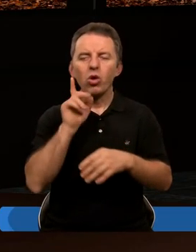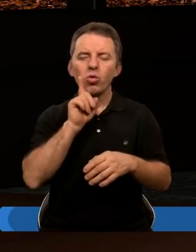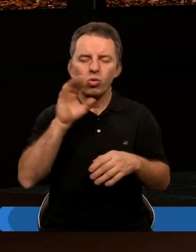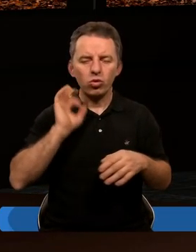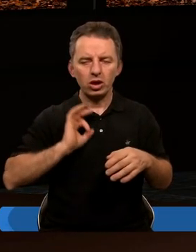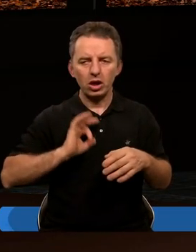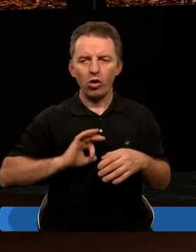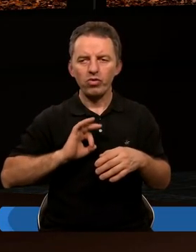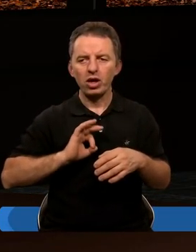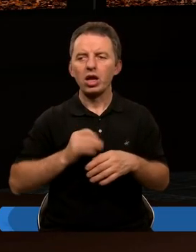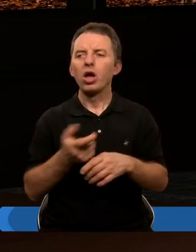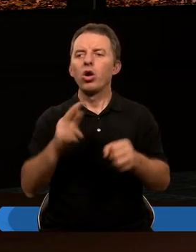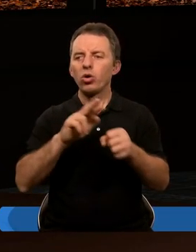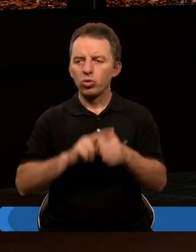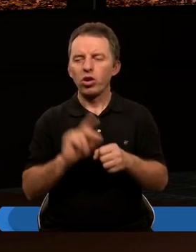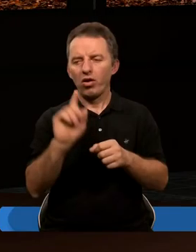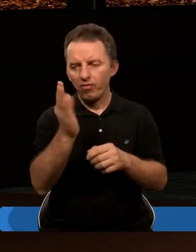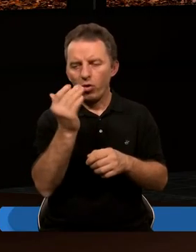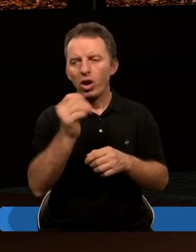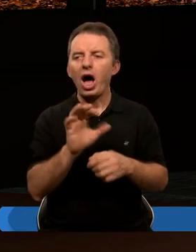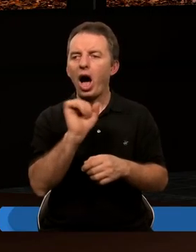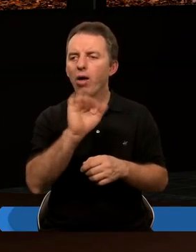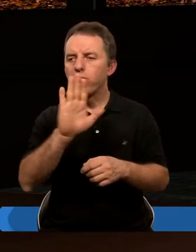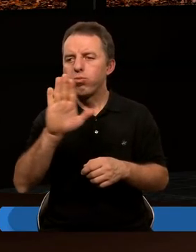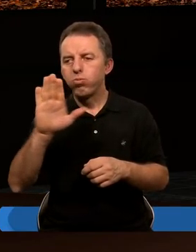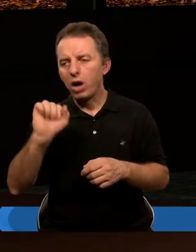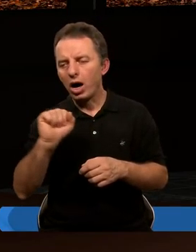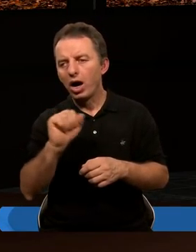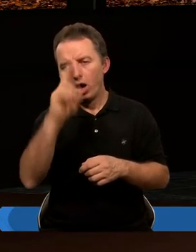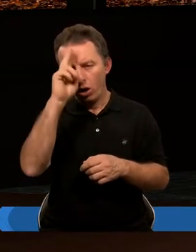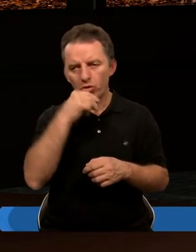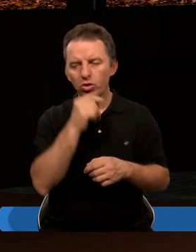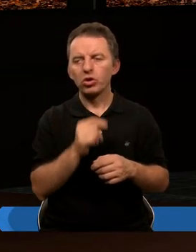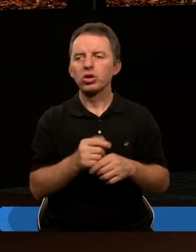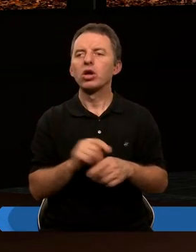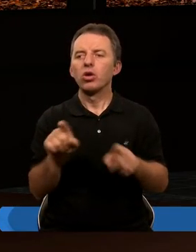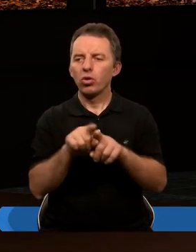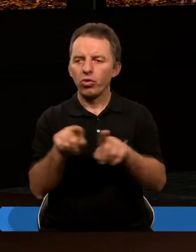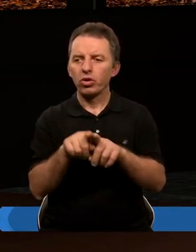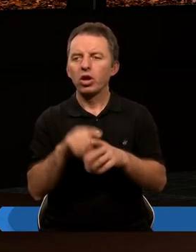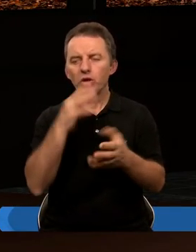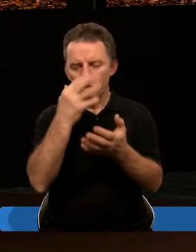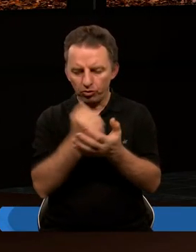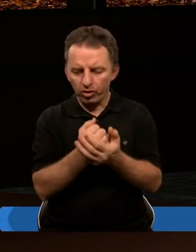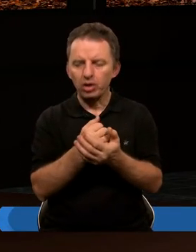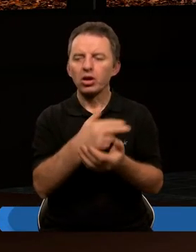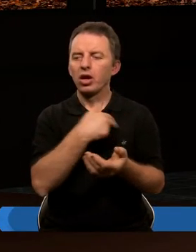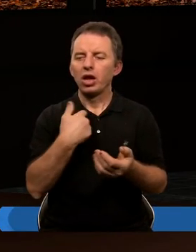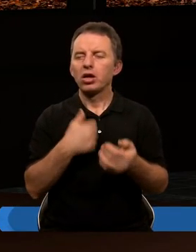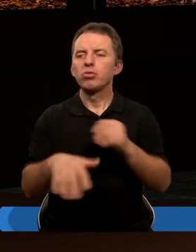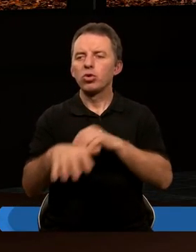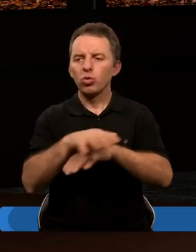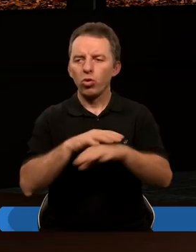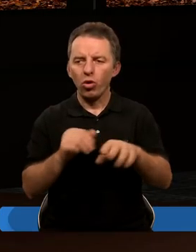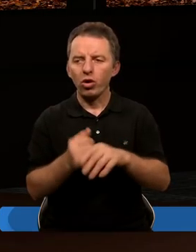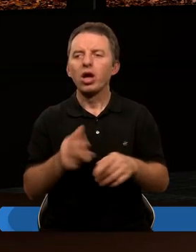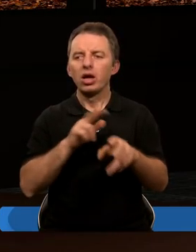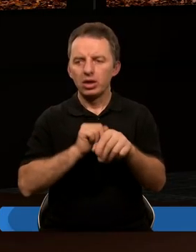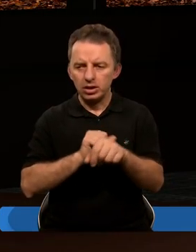Usynowienia, którym wołamy Abba Ojcze. Duch ten równocześnie świadczy naszemu Duchowi,